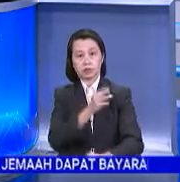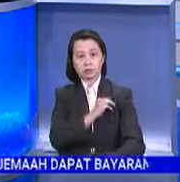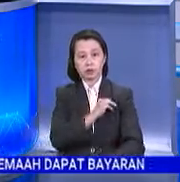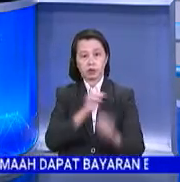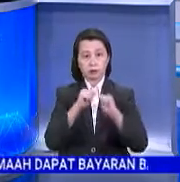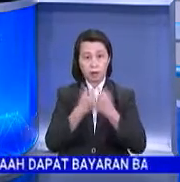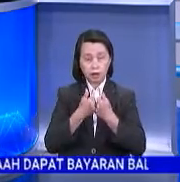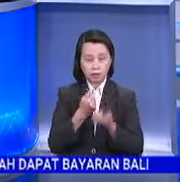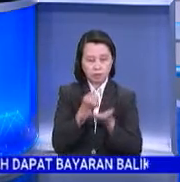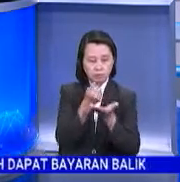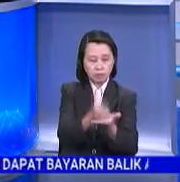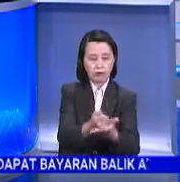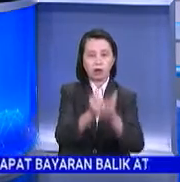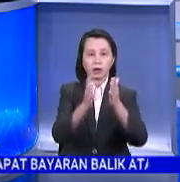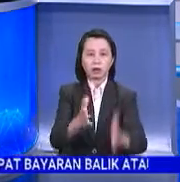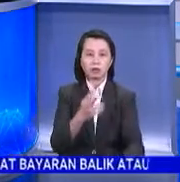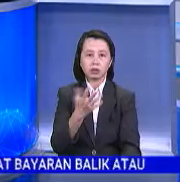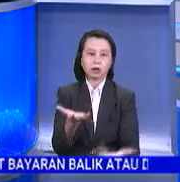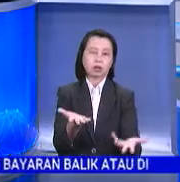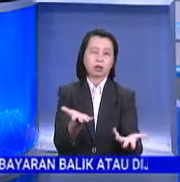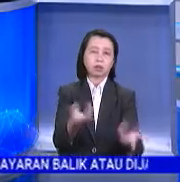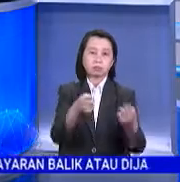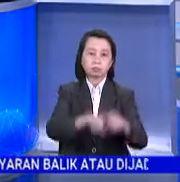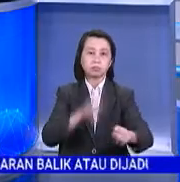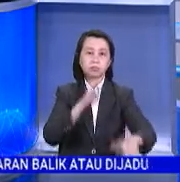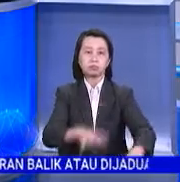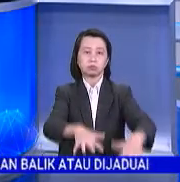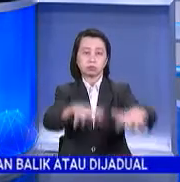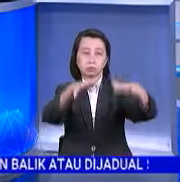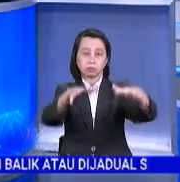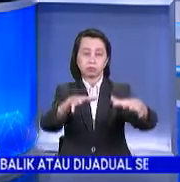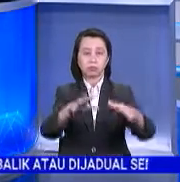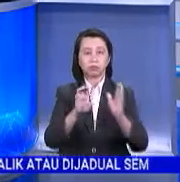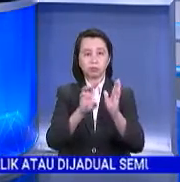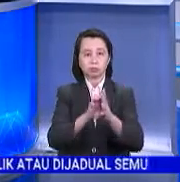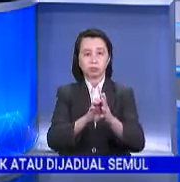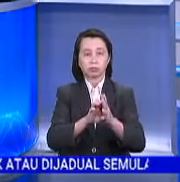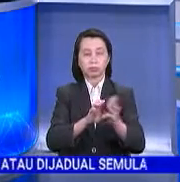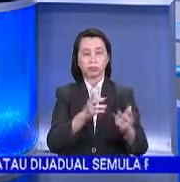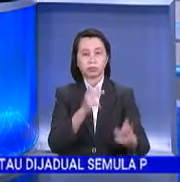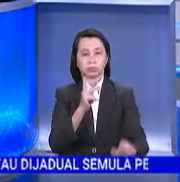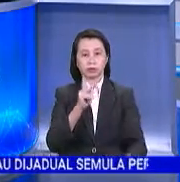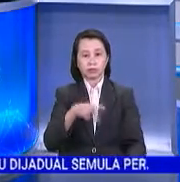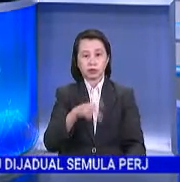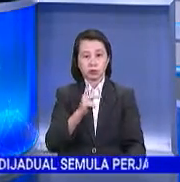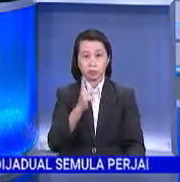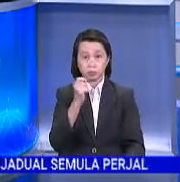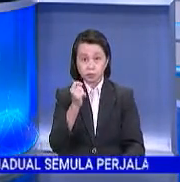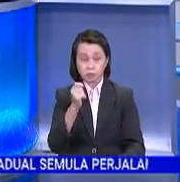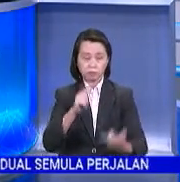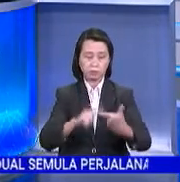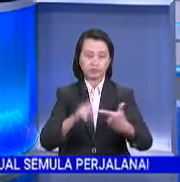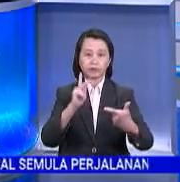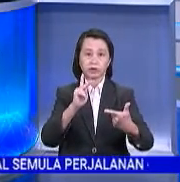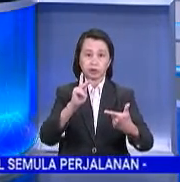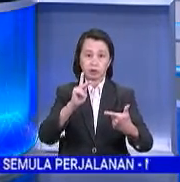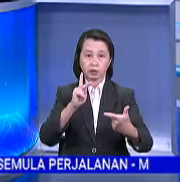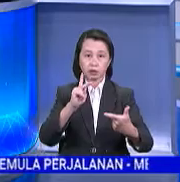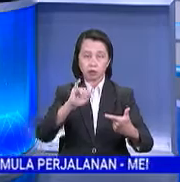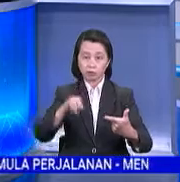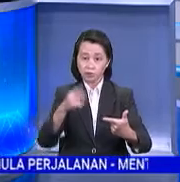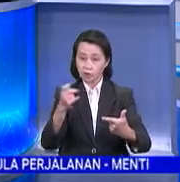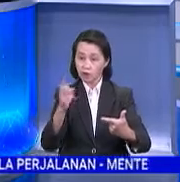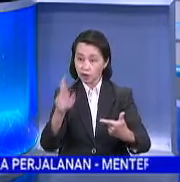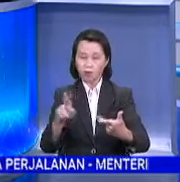agensi membantu penduduk terjejas banjir. Antara yang terlibat ialah Kementerian Perumahan dan Kerajaan Tempatan, Kementerian Kerja